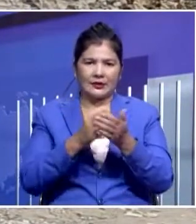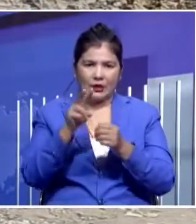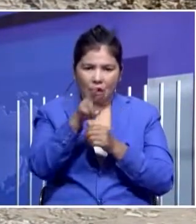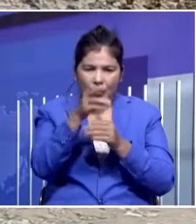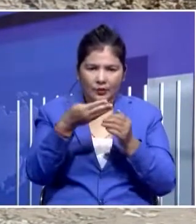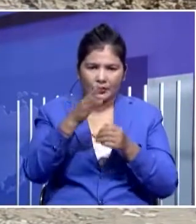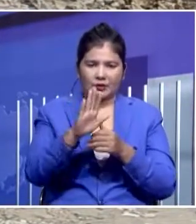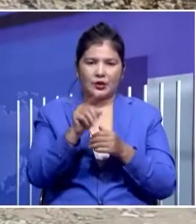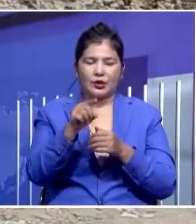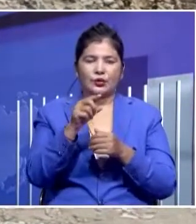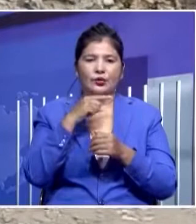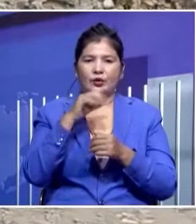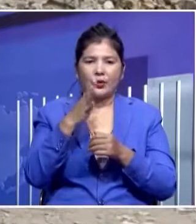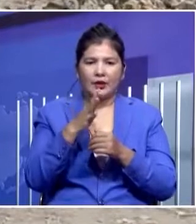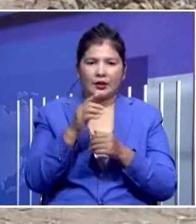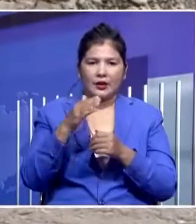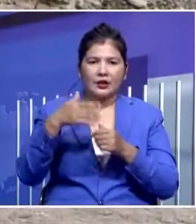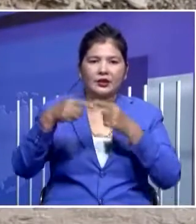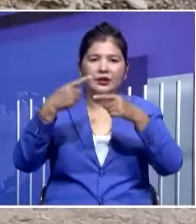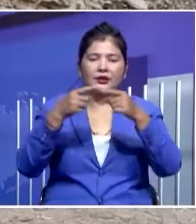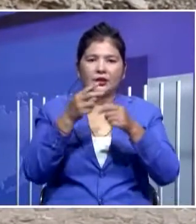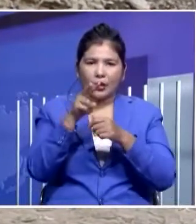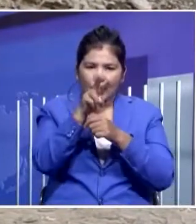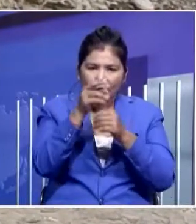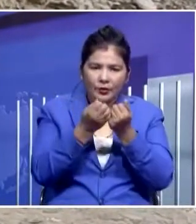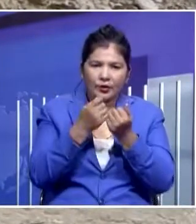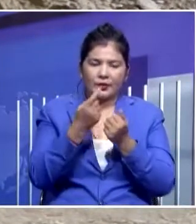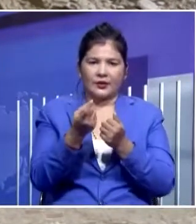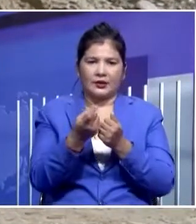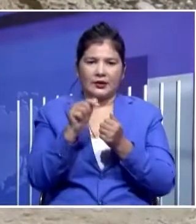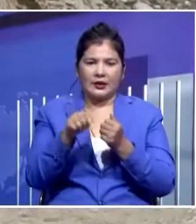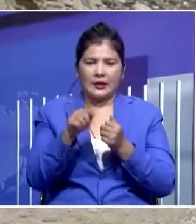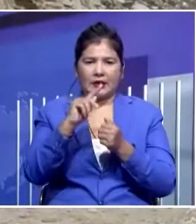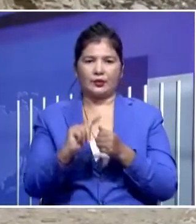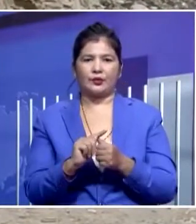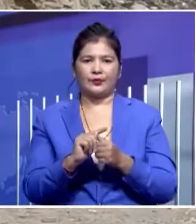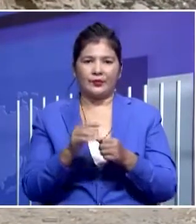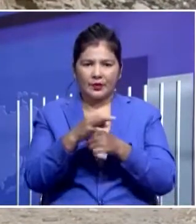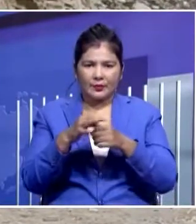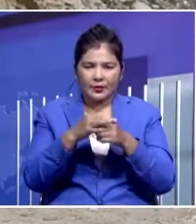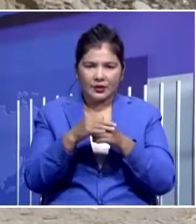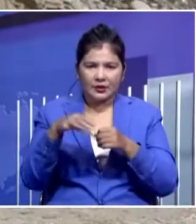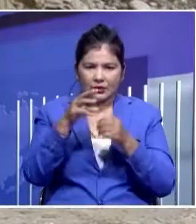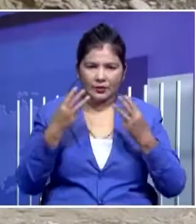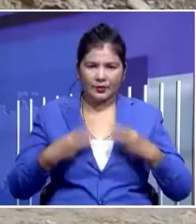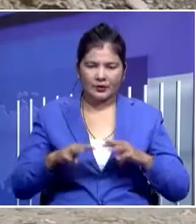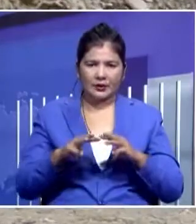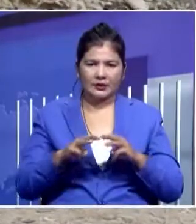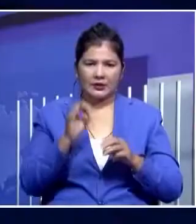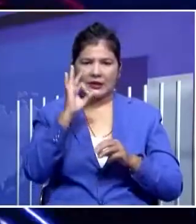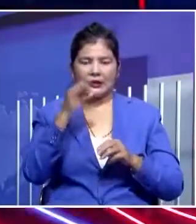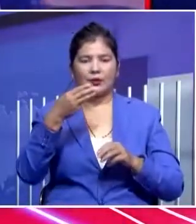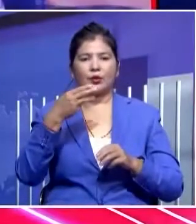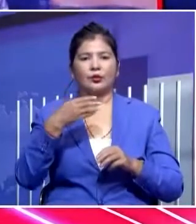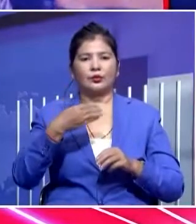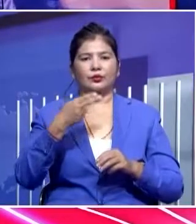हुन्छ। त्यो नभएर रेगुलर चाहिँ अनुगमन गरिदियो भनेपछि यहाँको व्यवसायी सबै उपभोक्ताहरूको लागि राम्रो